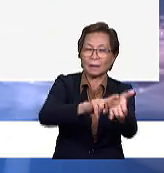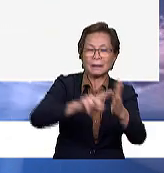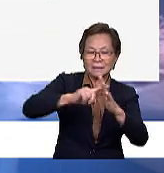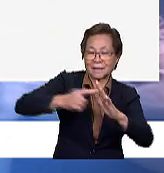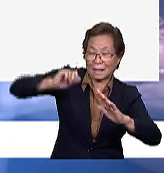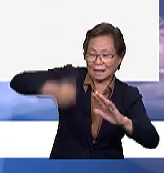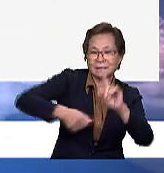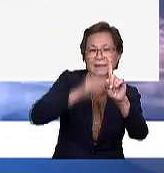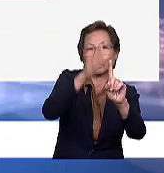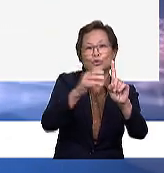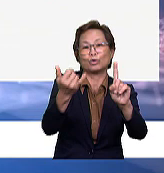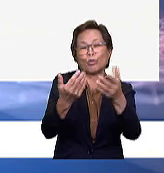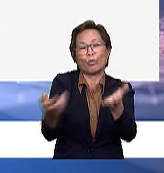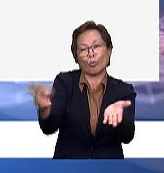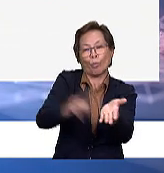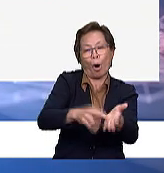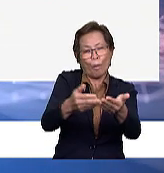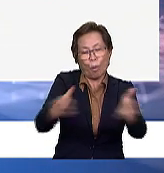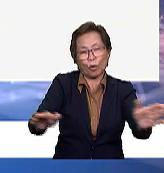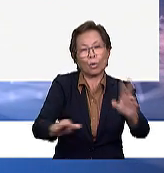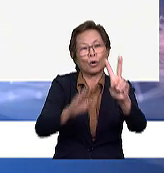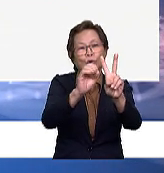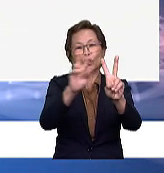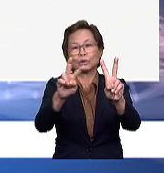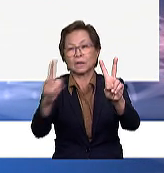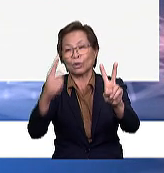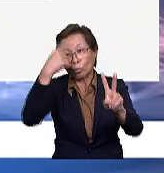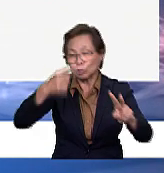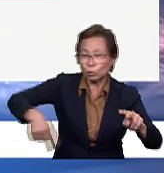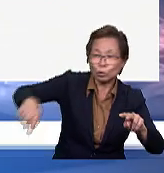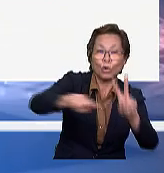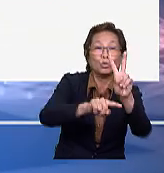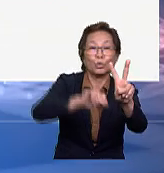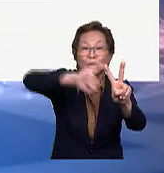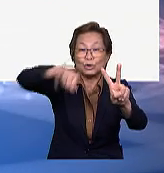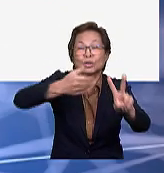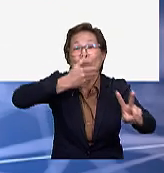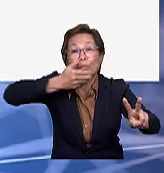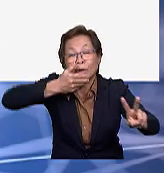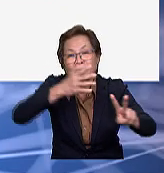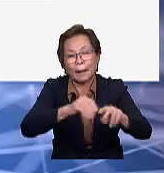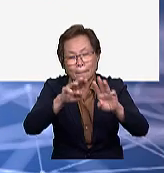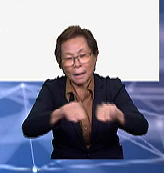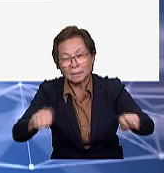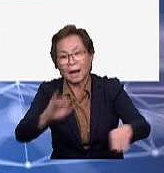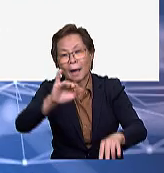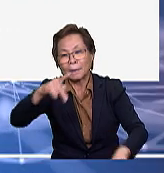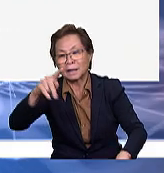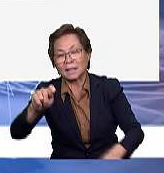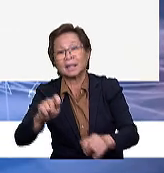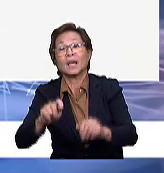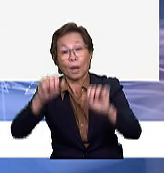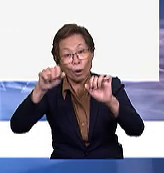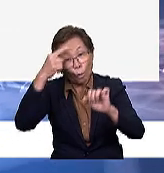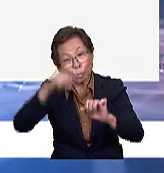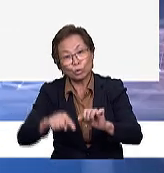esok 1 Jun 2021 bagi membolehkan 2 juta butir dan pelajar.ppt yang layak untuk